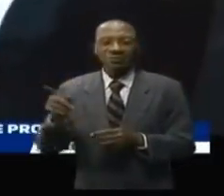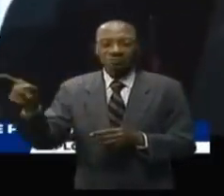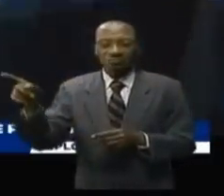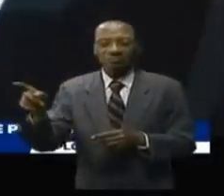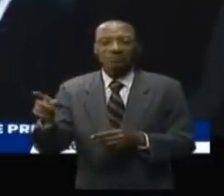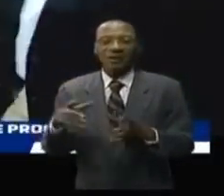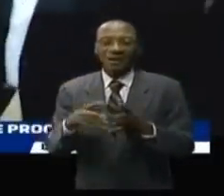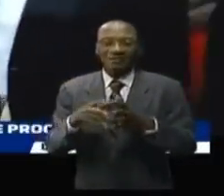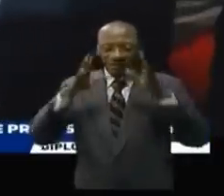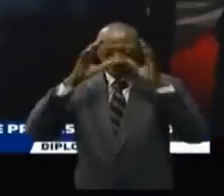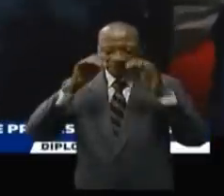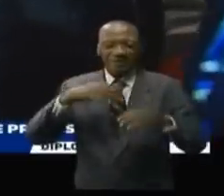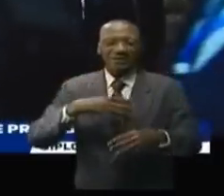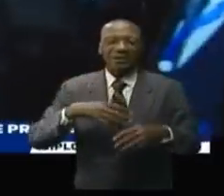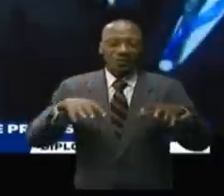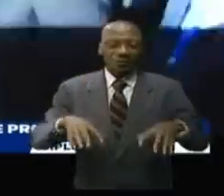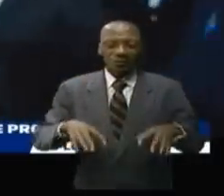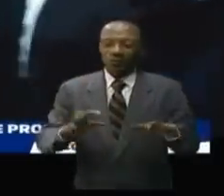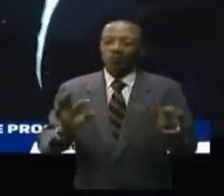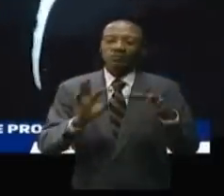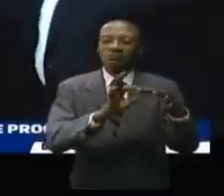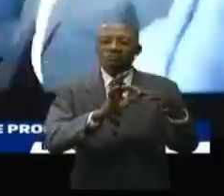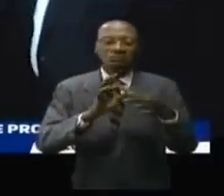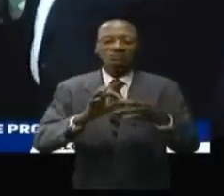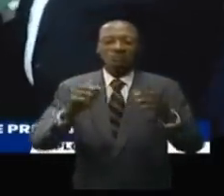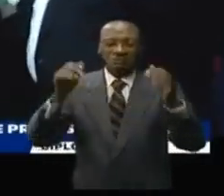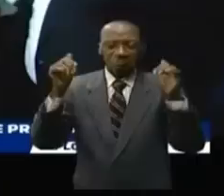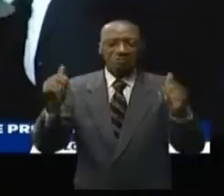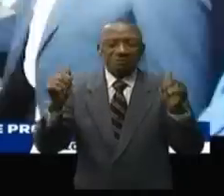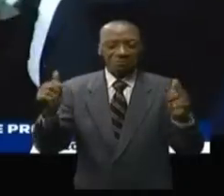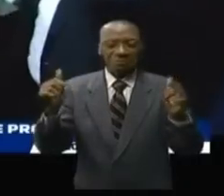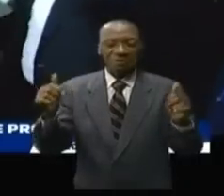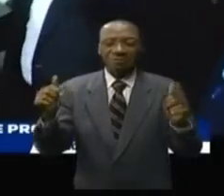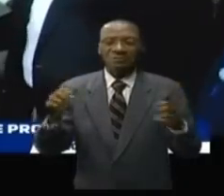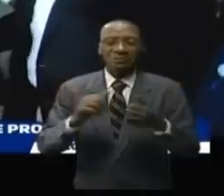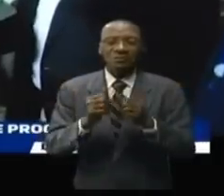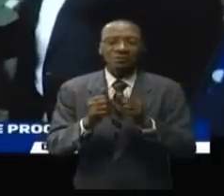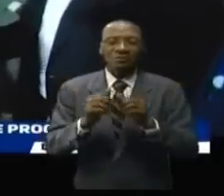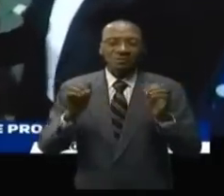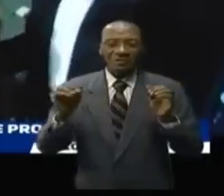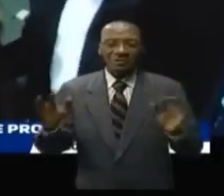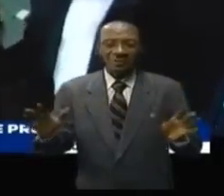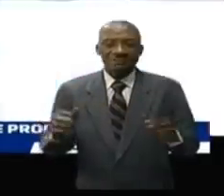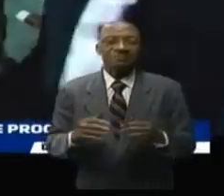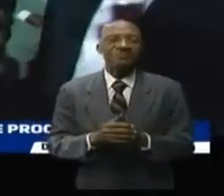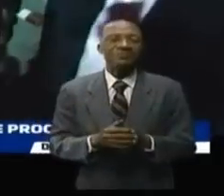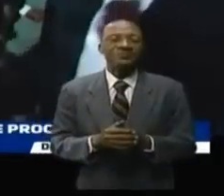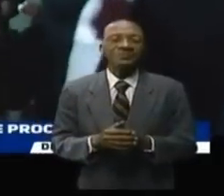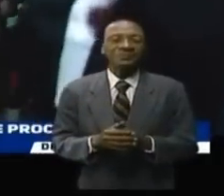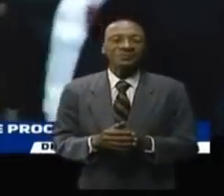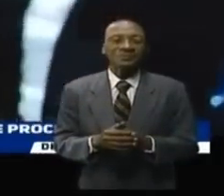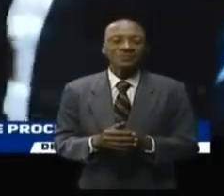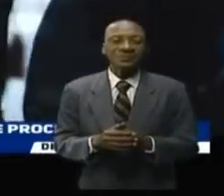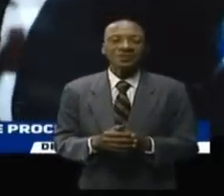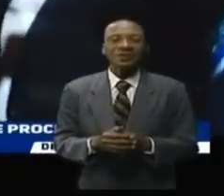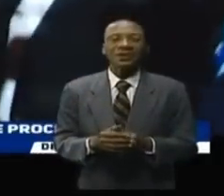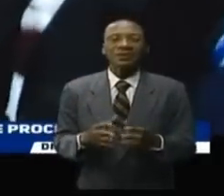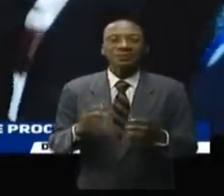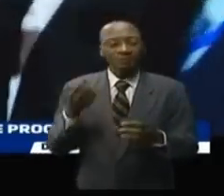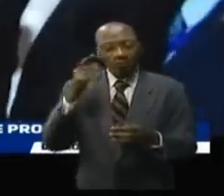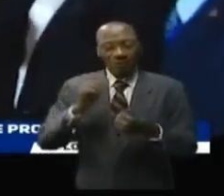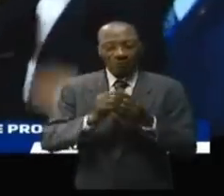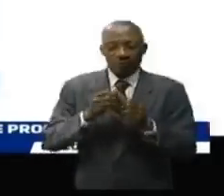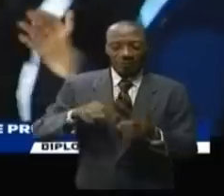la RDC, son Excellence Félix-Antoine Tshisekedi Tshilombo, sur des domaines d'intérêt commun, notamment